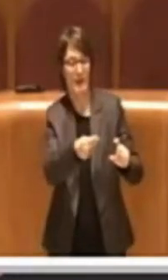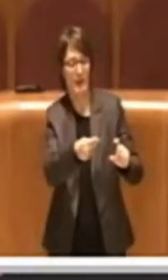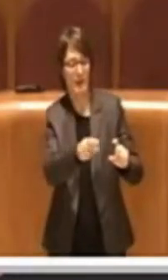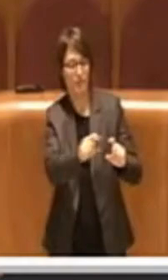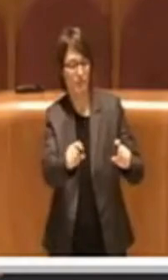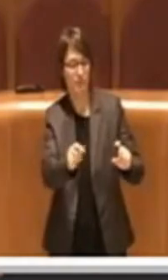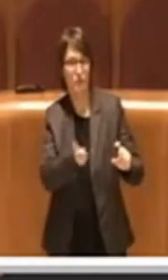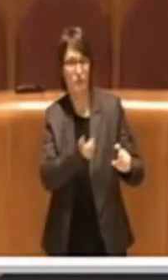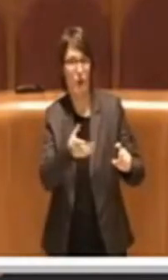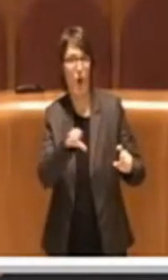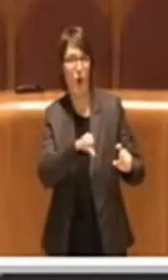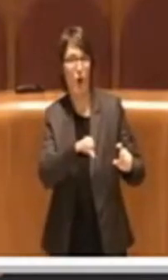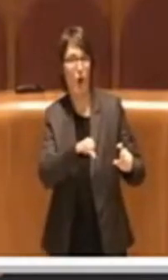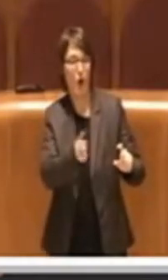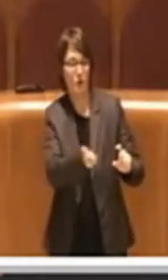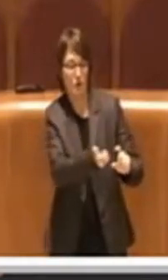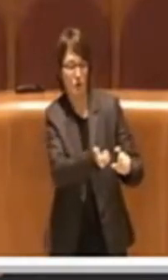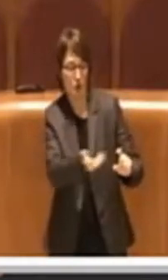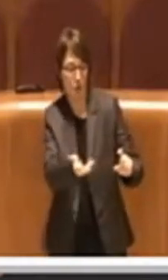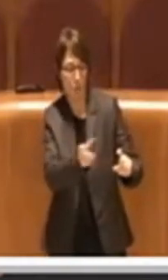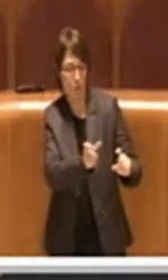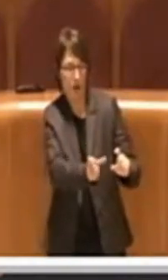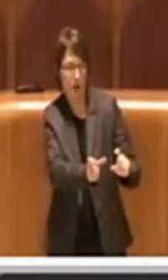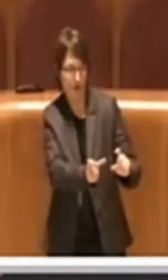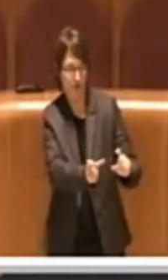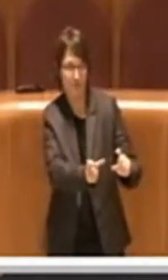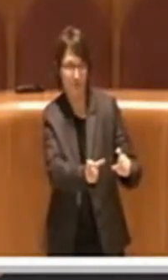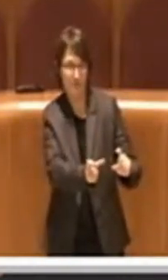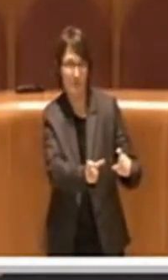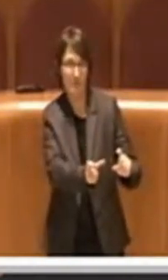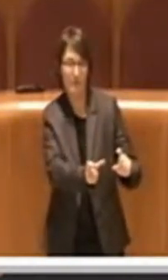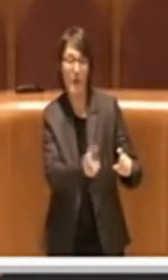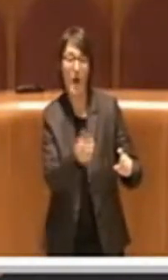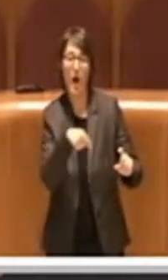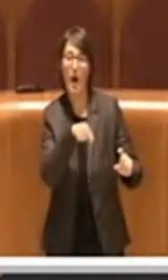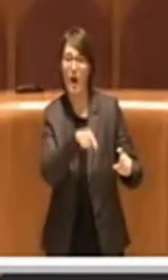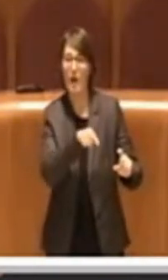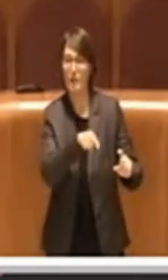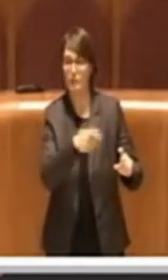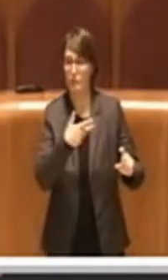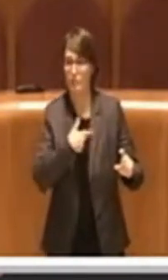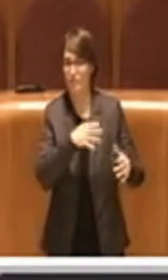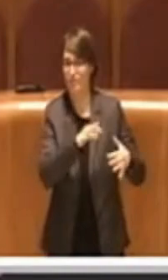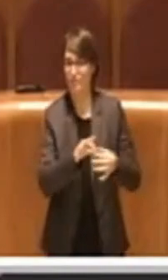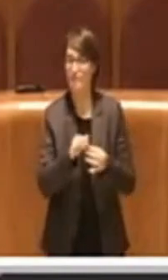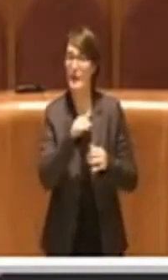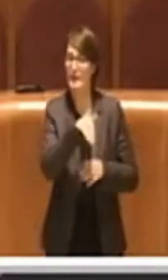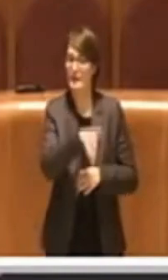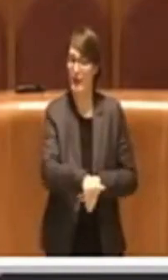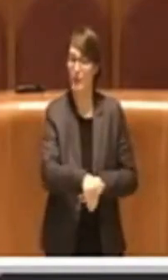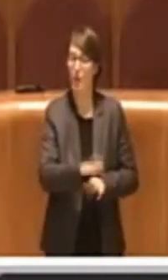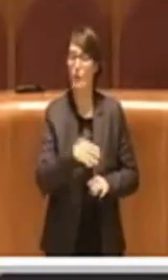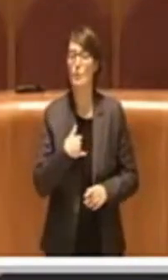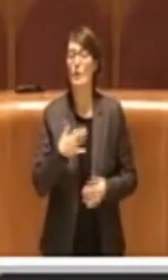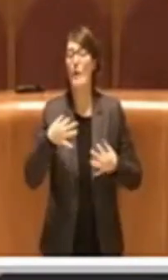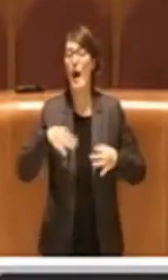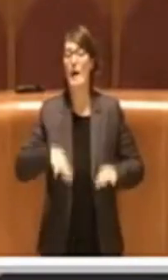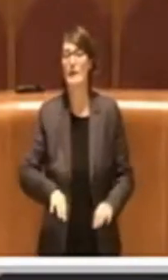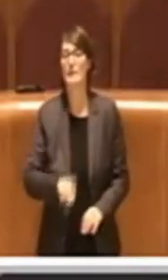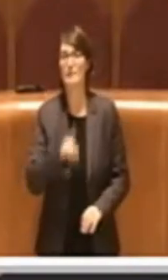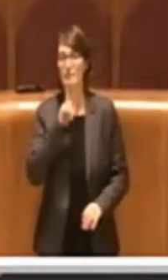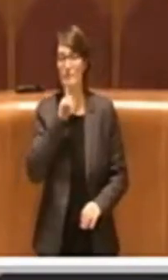poi contraddistingue il luogo di sepoltura in modo da mantenere il rispetto della